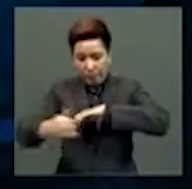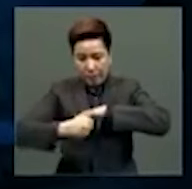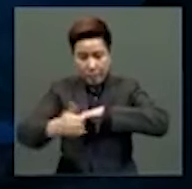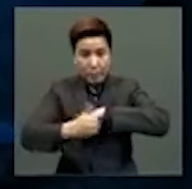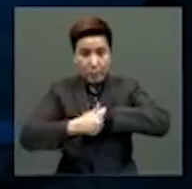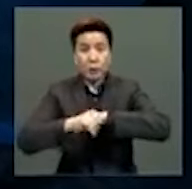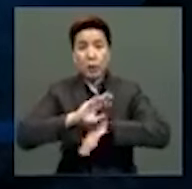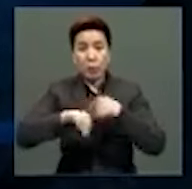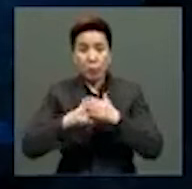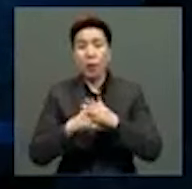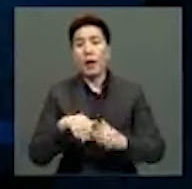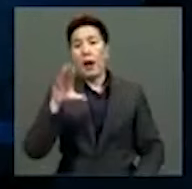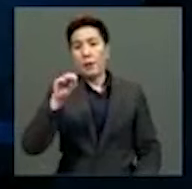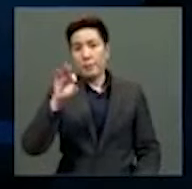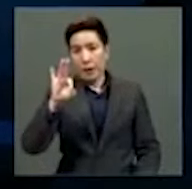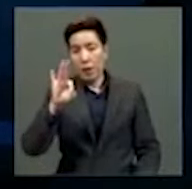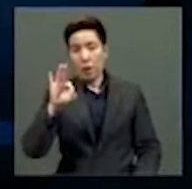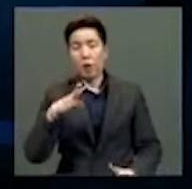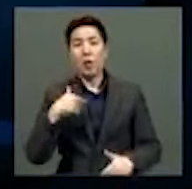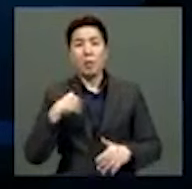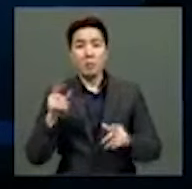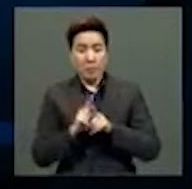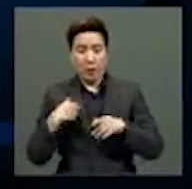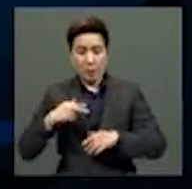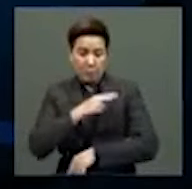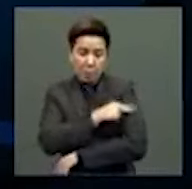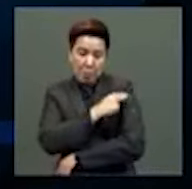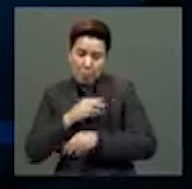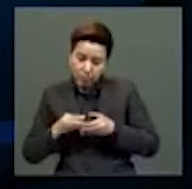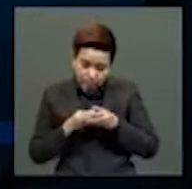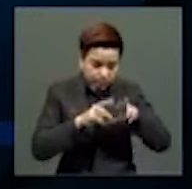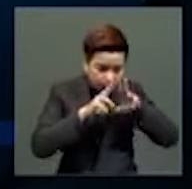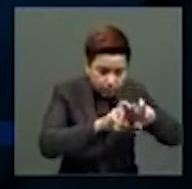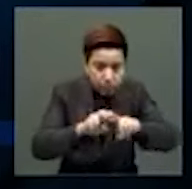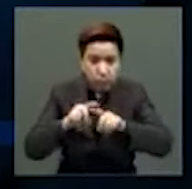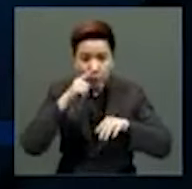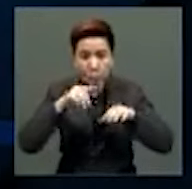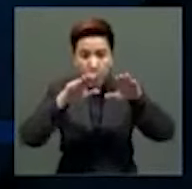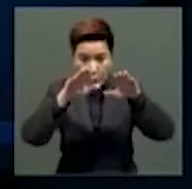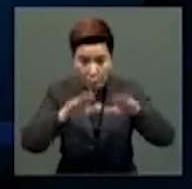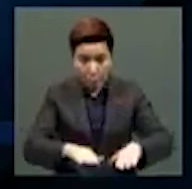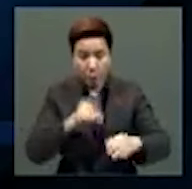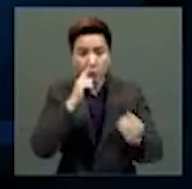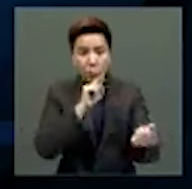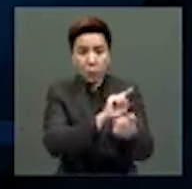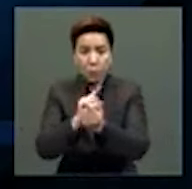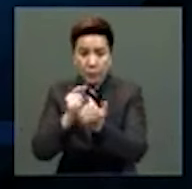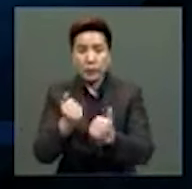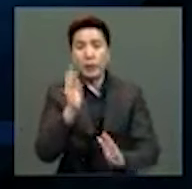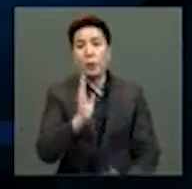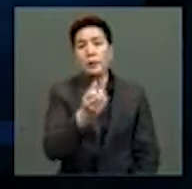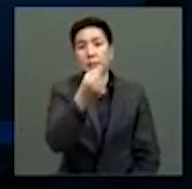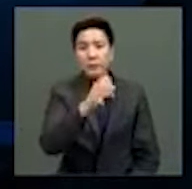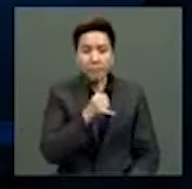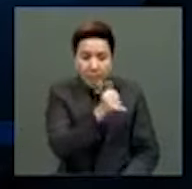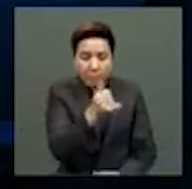การทั้งสิ้น59รายค่ะและเป็นการคัดกรองเชิงรุกในชุมชนตัวเลขลดลงอย่างต่อเนื่องนะคะวันนี้14ร